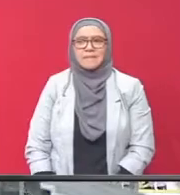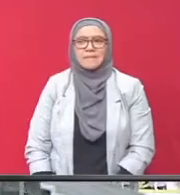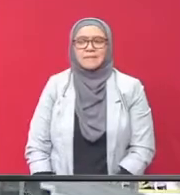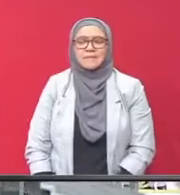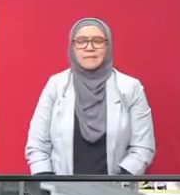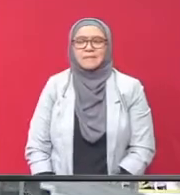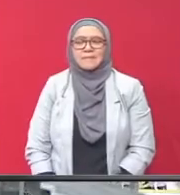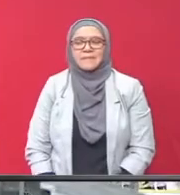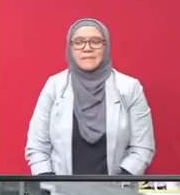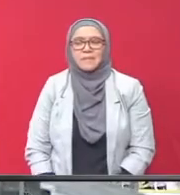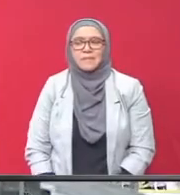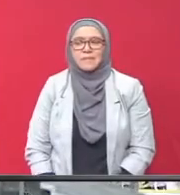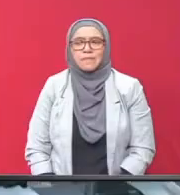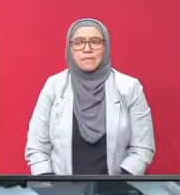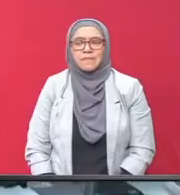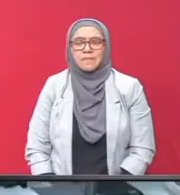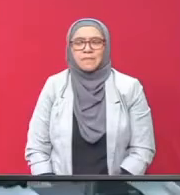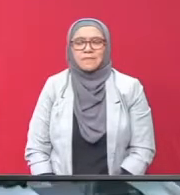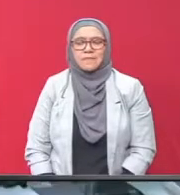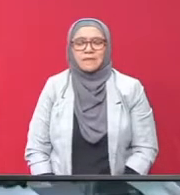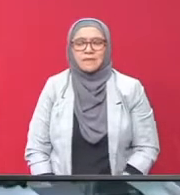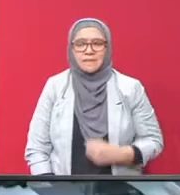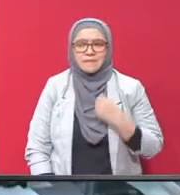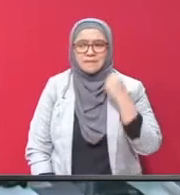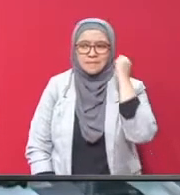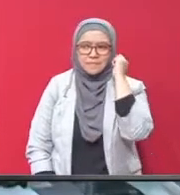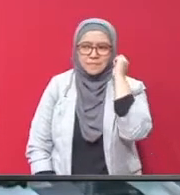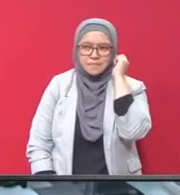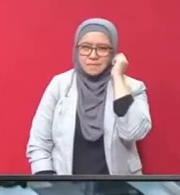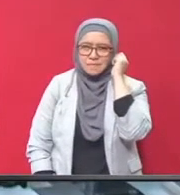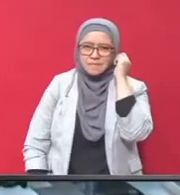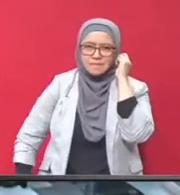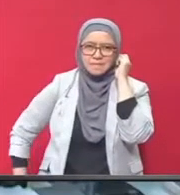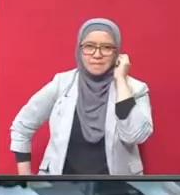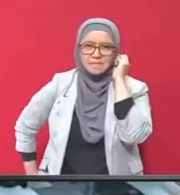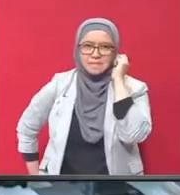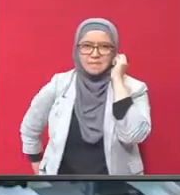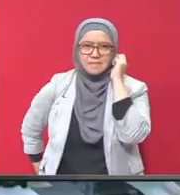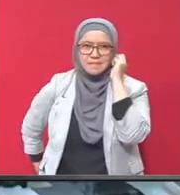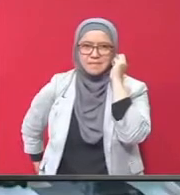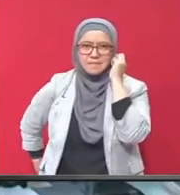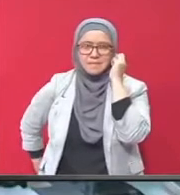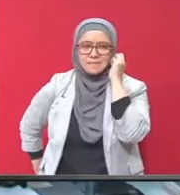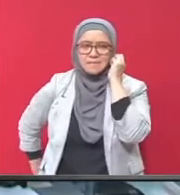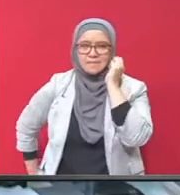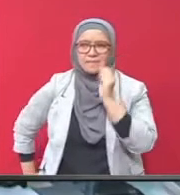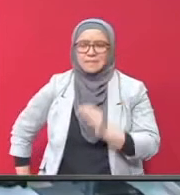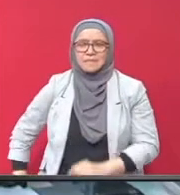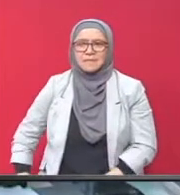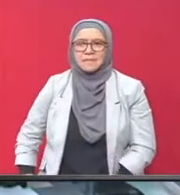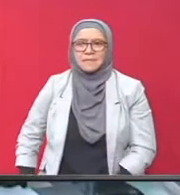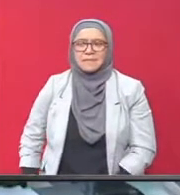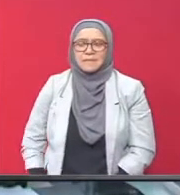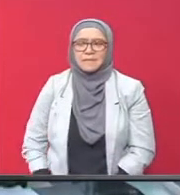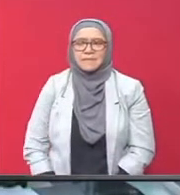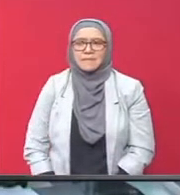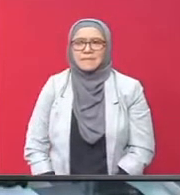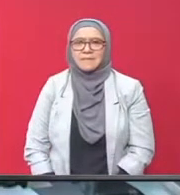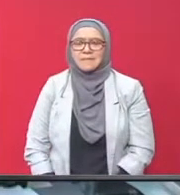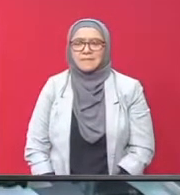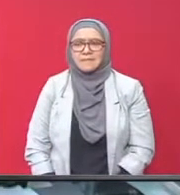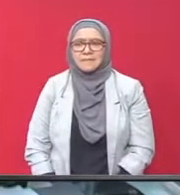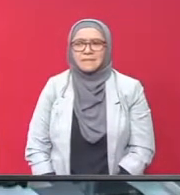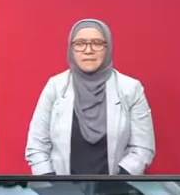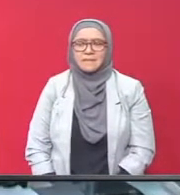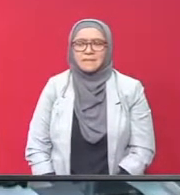Subhanallah musik khususnya saya ingin silikanya memaksa Joachim Mahfudz Inazuma kasih